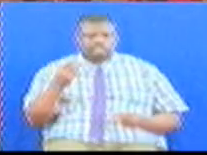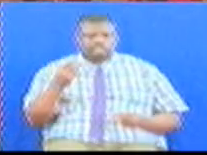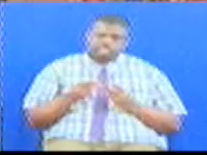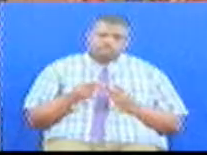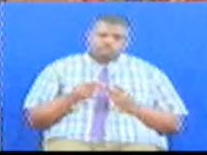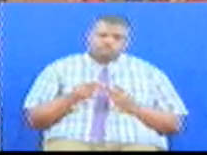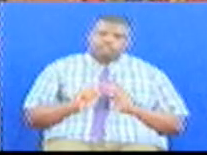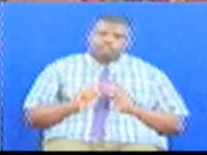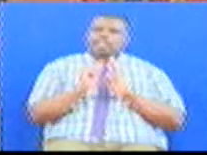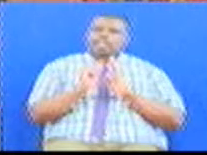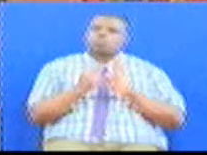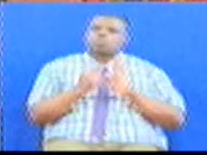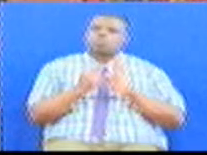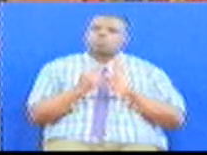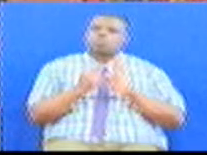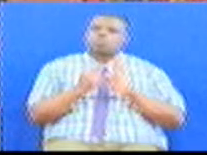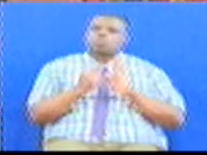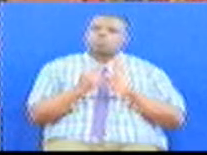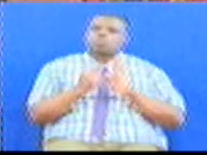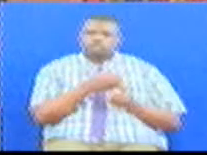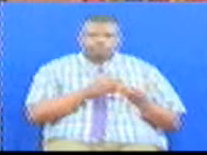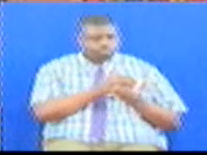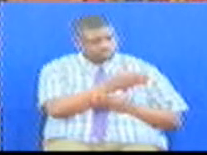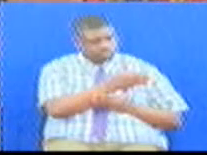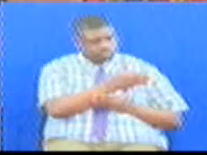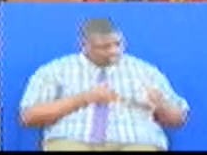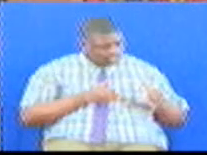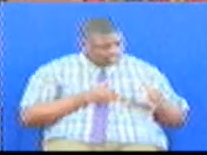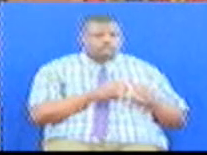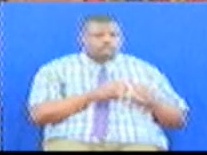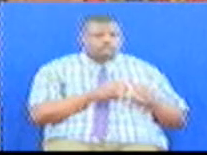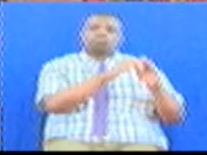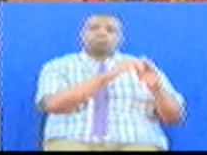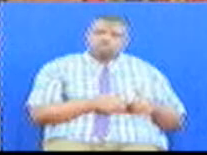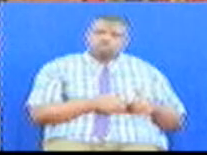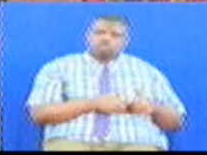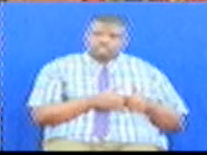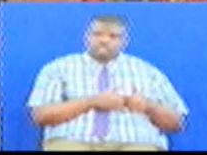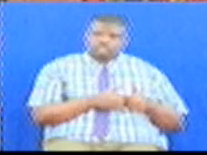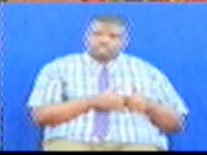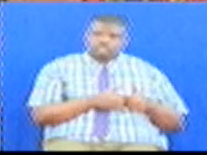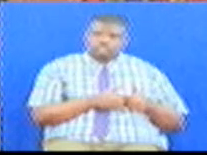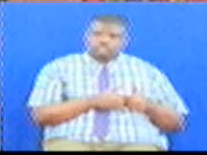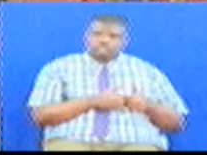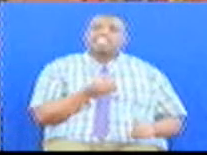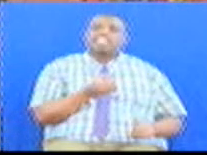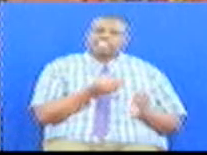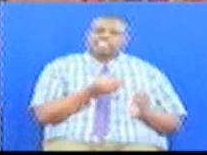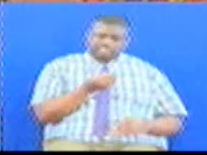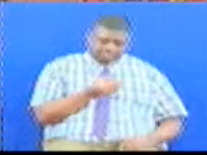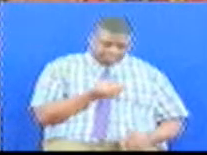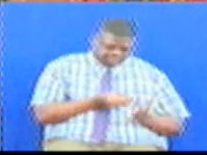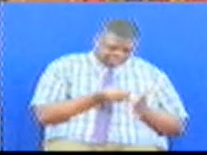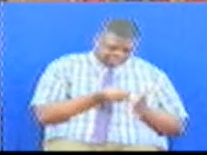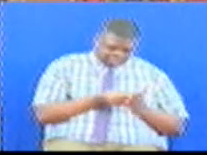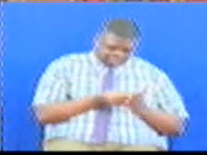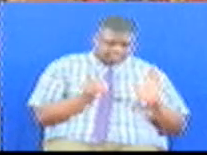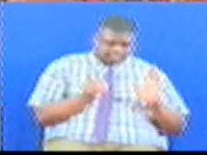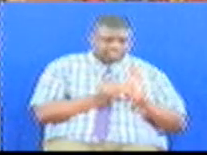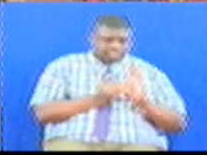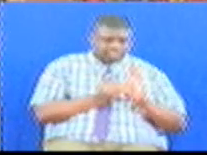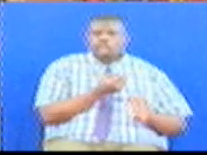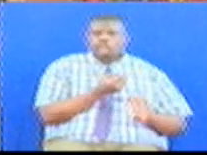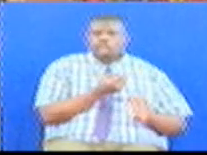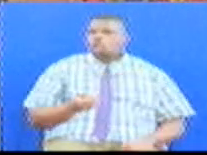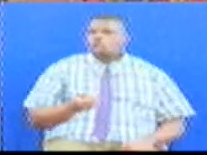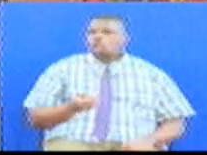Yote haya tumeaona yakiwa yakija kupitiwa katika kamati yako ya Bunge ambayo ni kamati ya Mzee Chenge, kamati ya sheria ndogo, yamekuwa yakipitia sheria